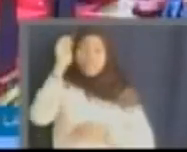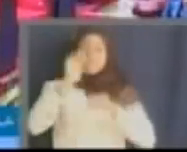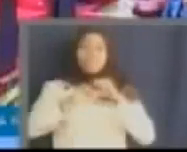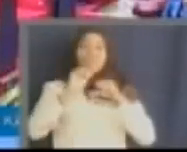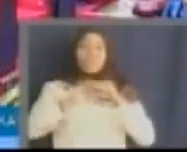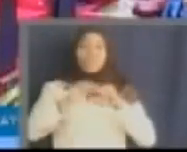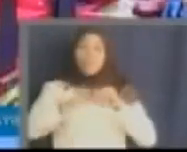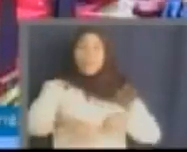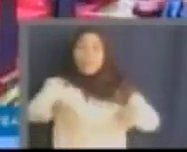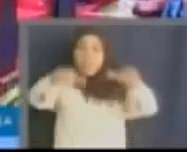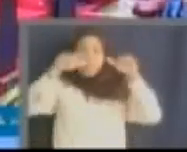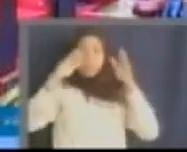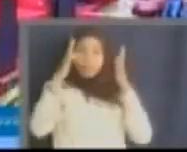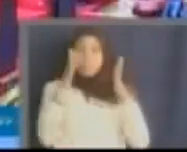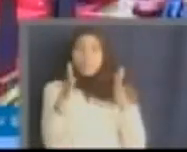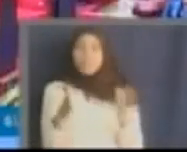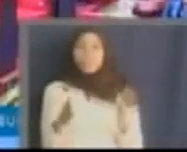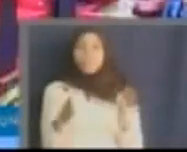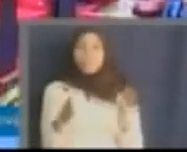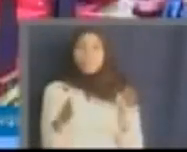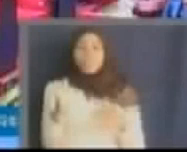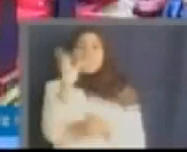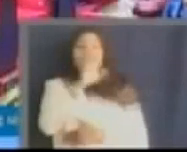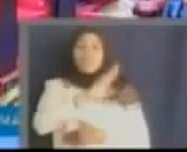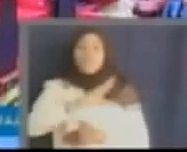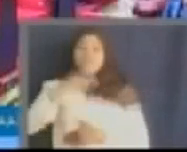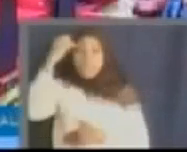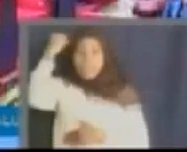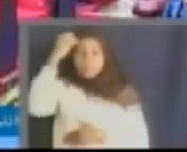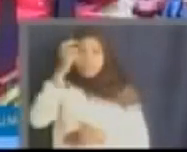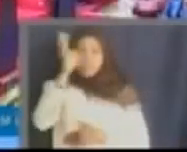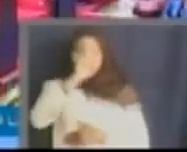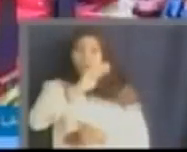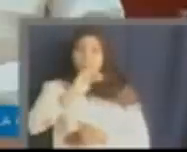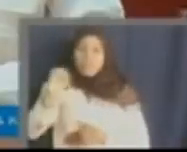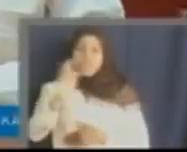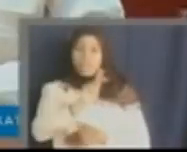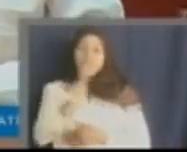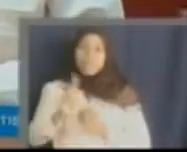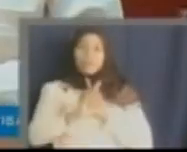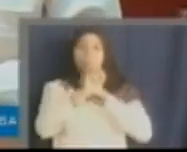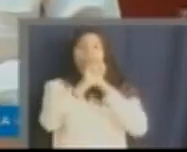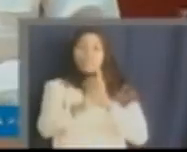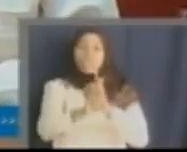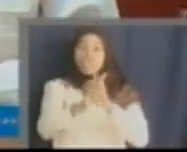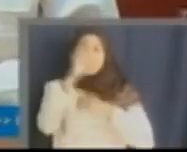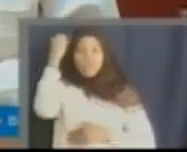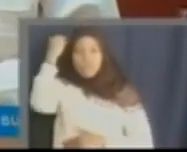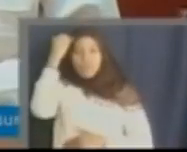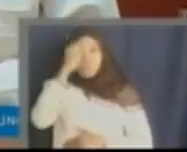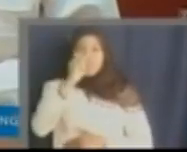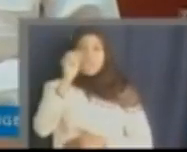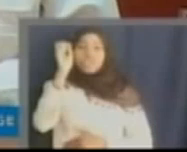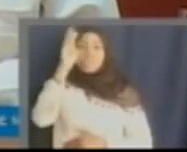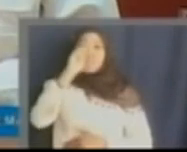Rufaa ya Mheshimiwa Mnyika ni kama ifuatavyo. Mheshimiwa mwenyekiti, Mheshimiwa John Mnyika